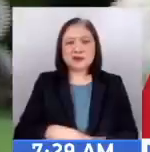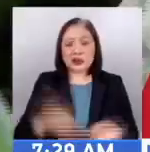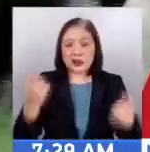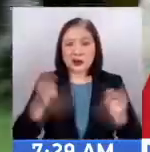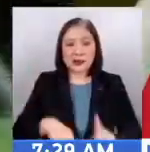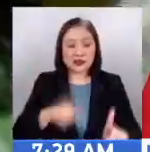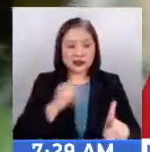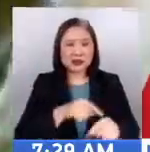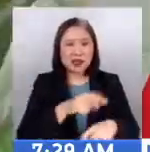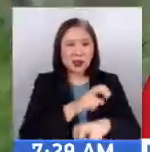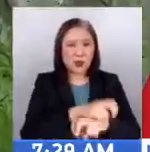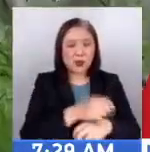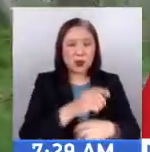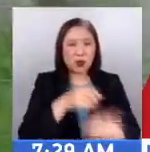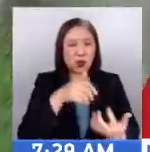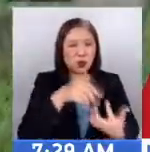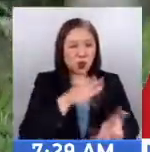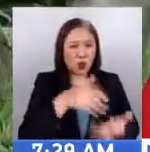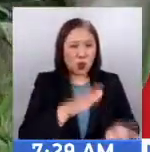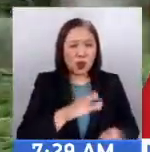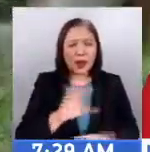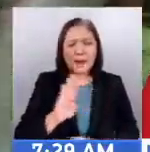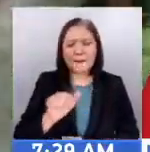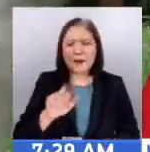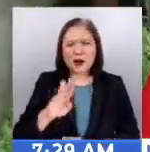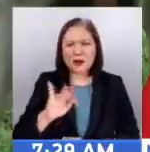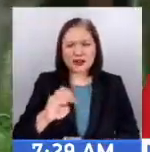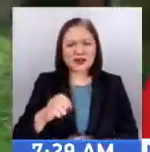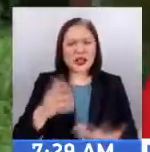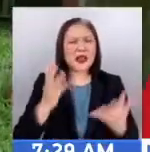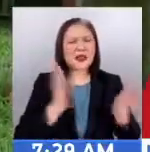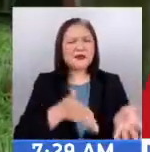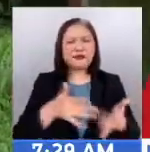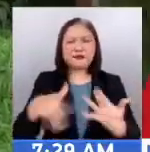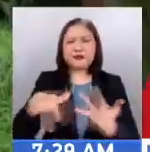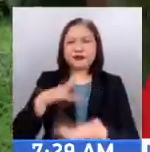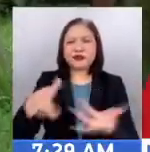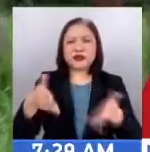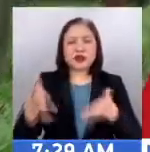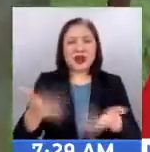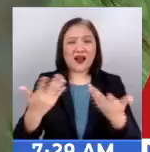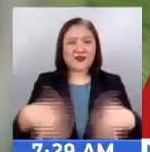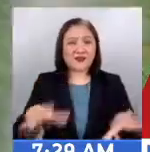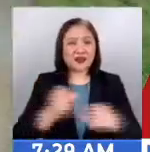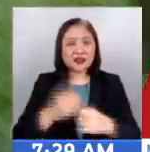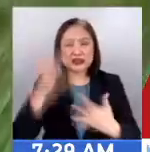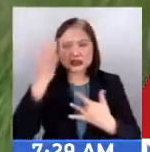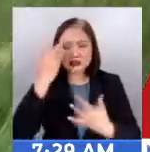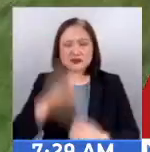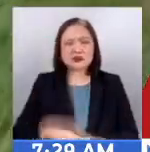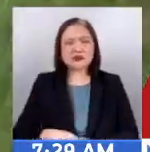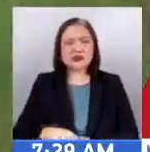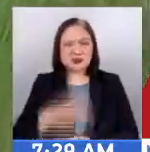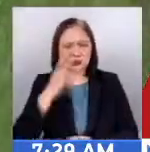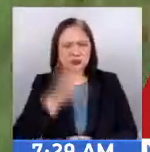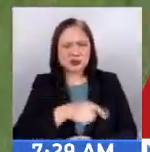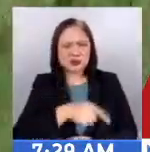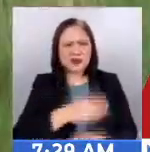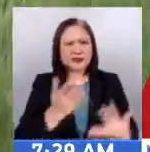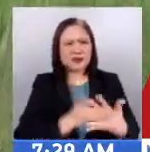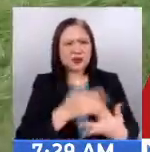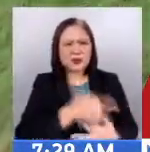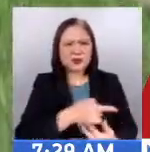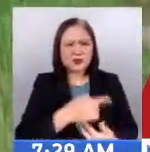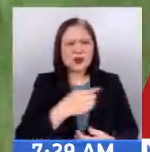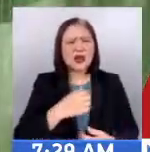pinabayaan na magpalaboy sa kalye matapos magkasakit. Isang testigo ang humarap laban sa dating may-ari ni Barbie para mag-file ng animal